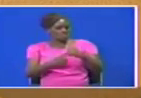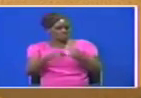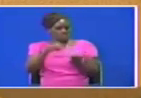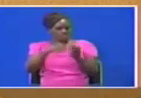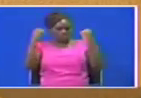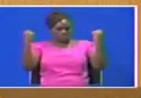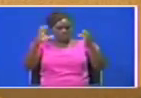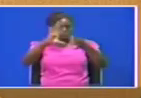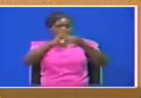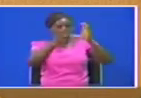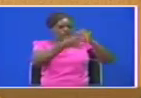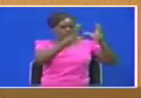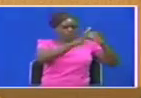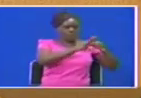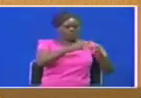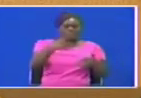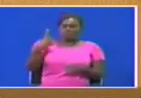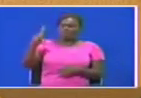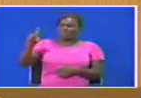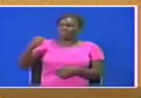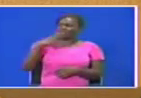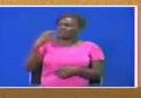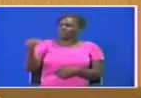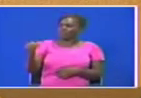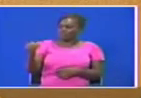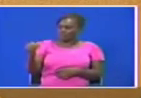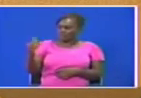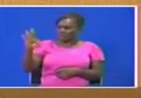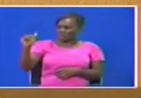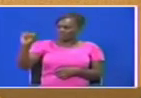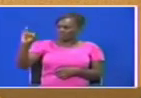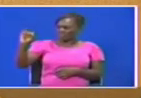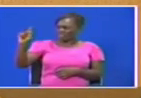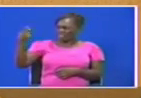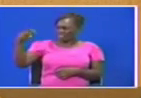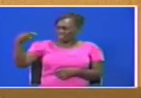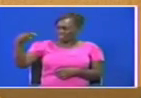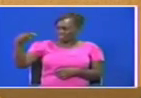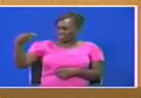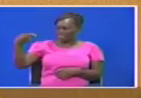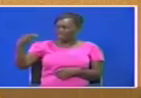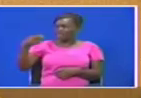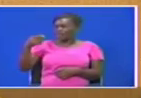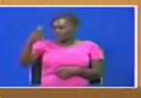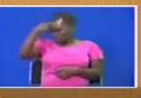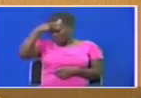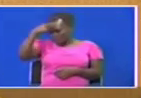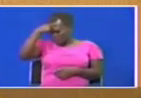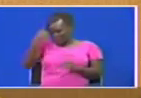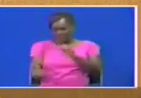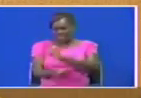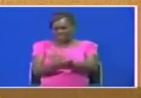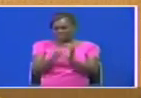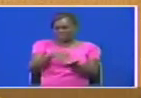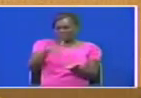bingwa olimpiki mita 1500 Faith Kipchirchir, kumradhi. Moses Wakhisi anaarifu zaidi ni